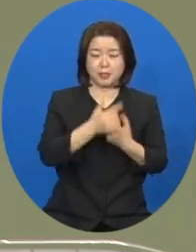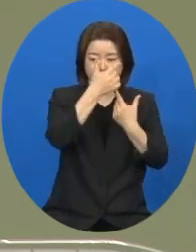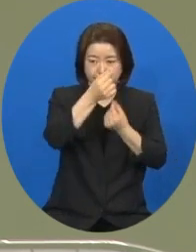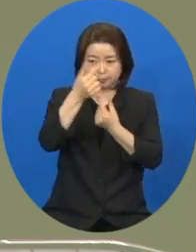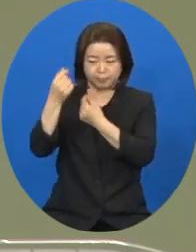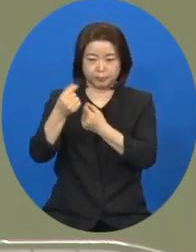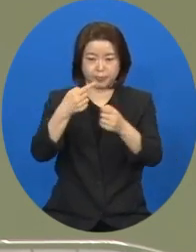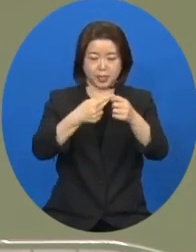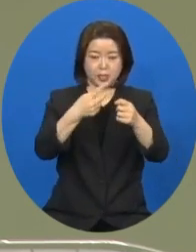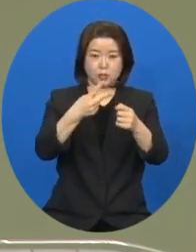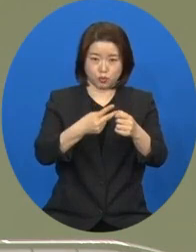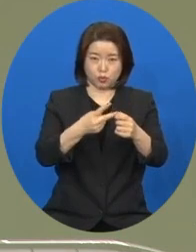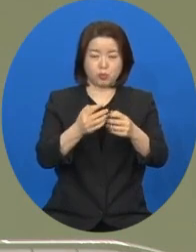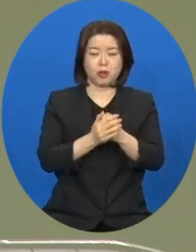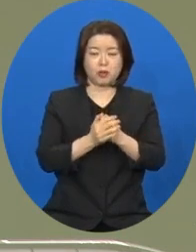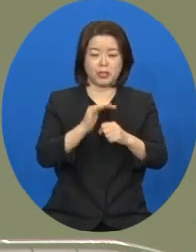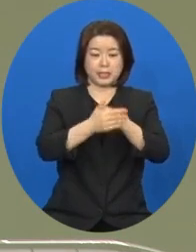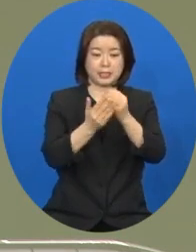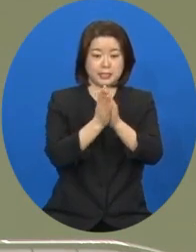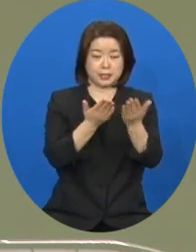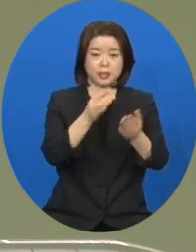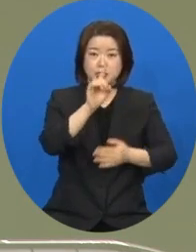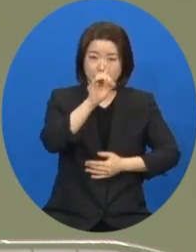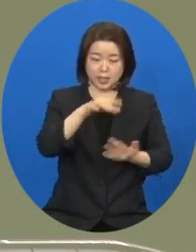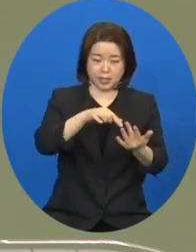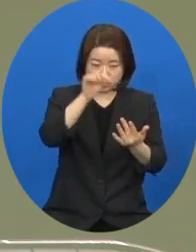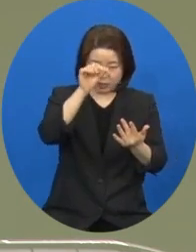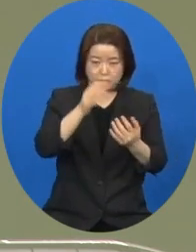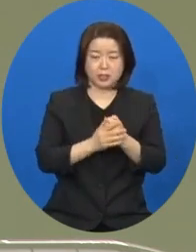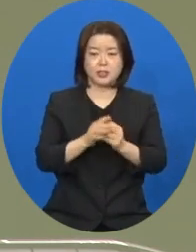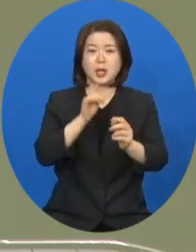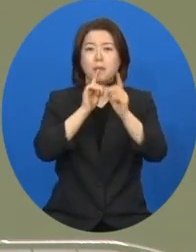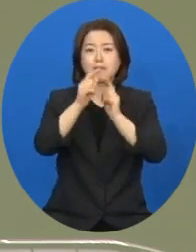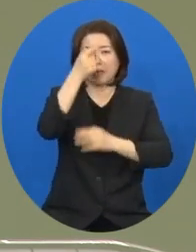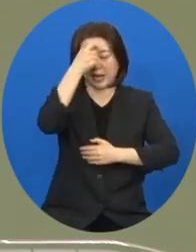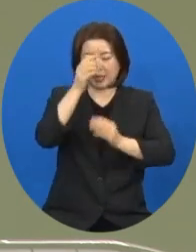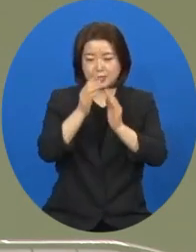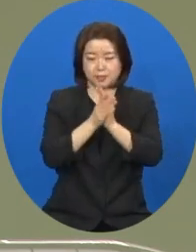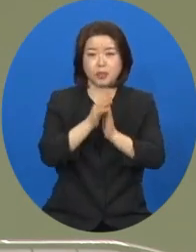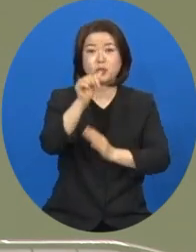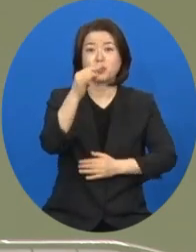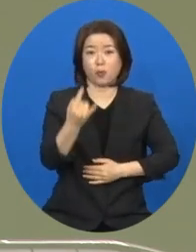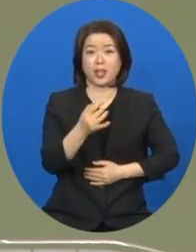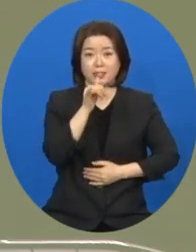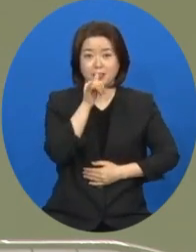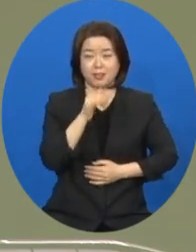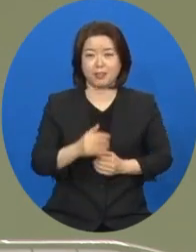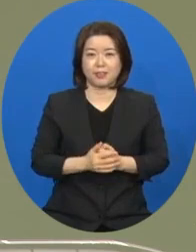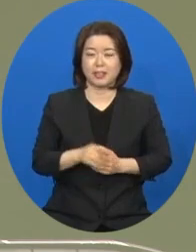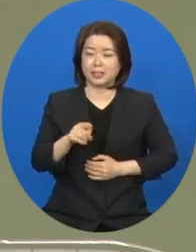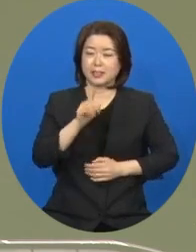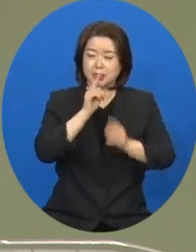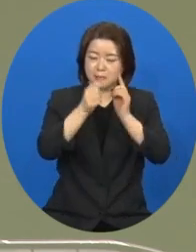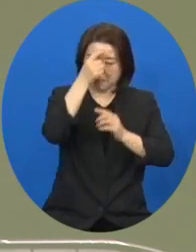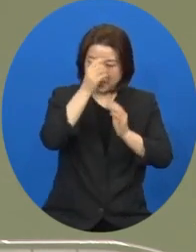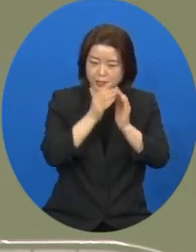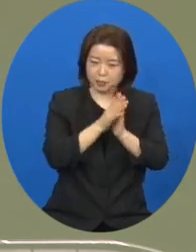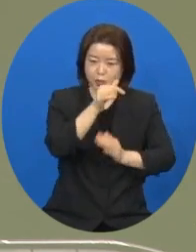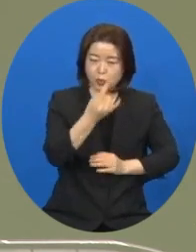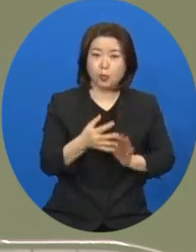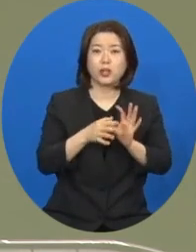번 그저 성경책 한 권을 택해서 말씀 기도회를 합니다. 근데 그 말씀 기도회를